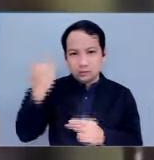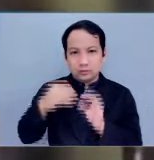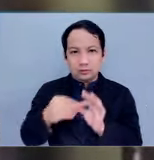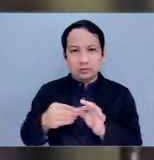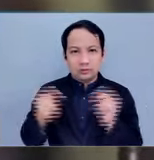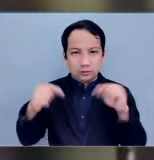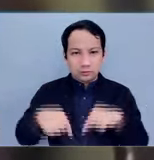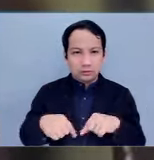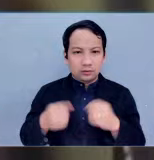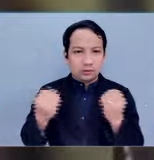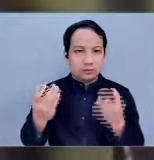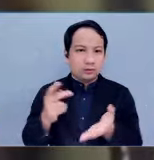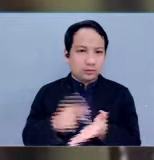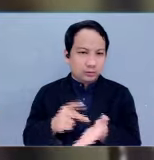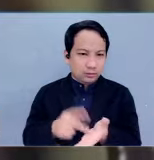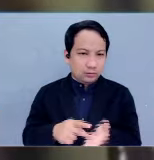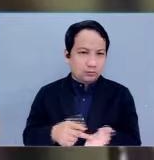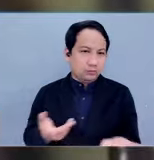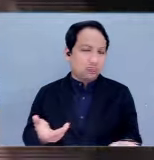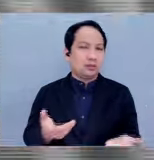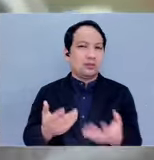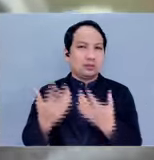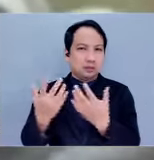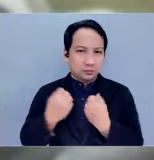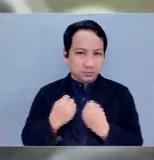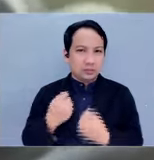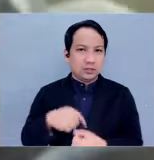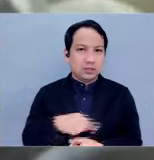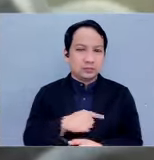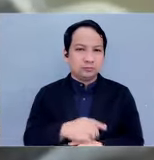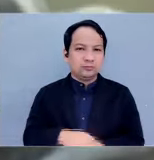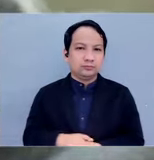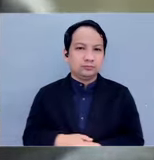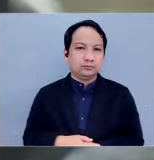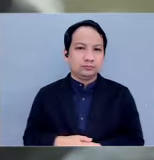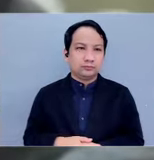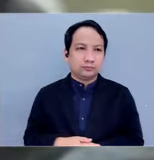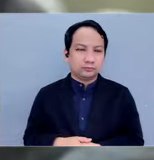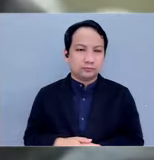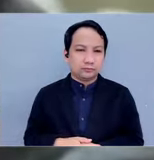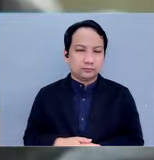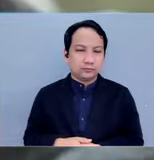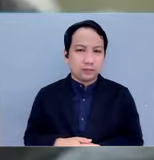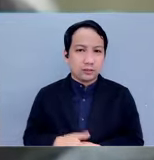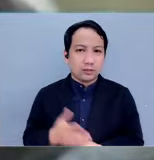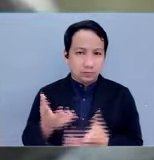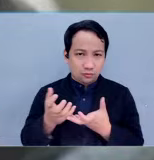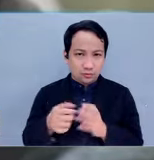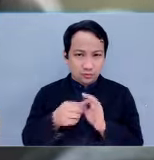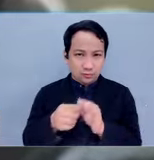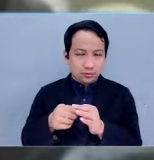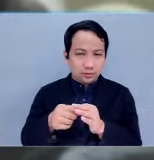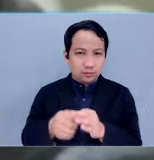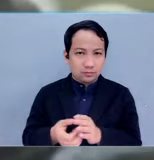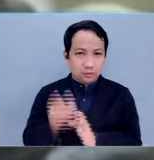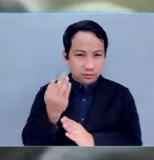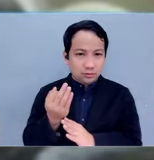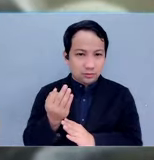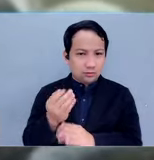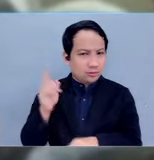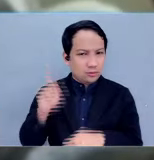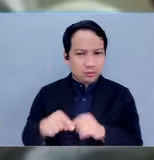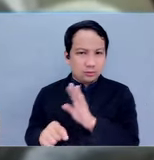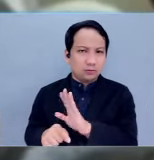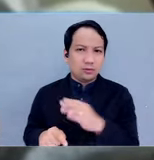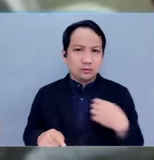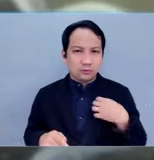sa kakulitan, kaya yun, inaresto nila kami. Ang aming intention sa pag-dirty finger namin, hindi para sa pulis,